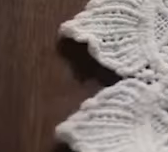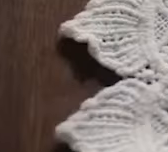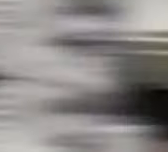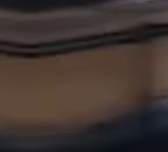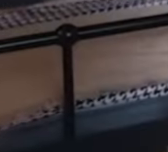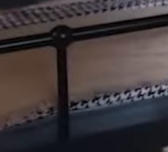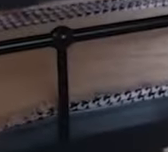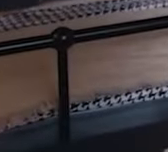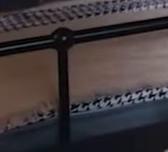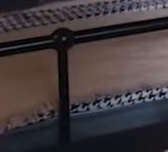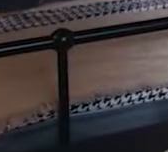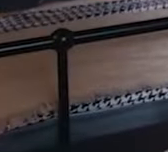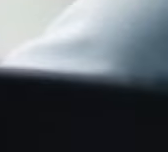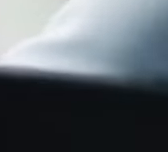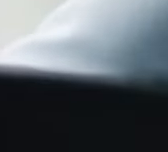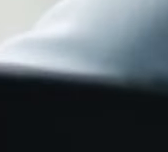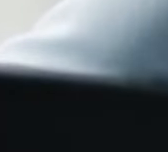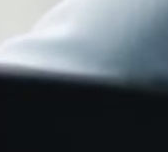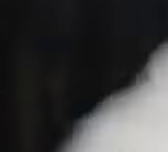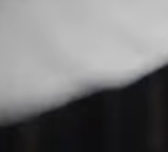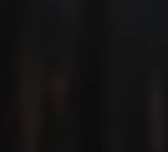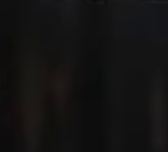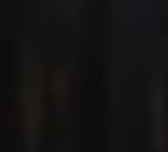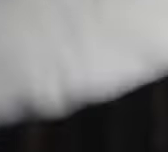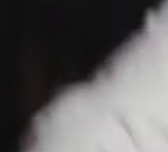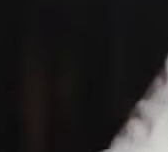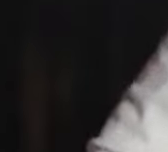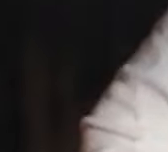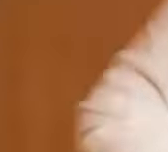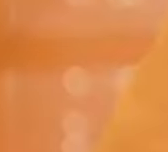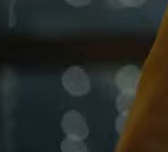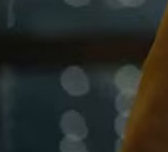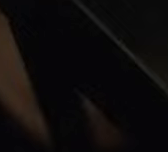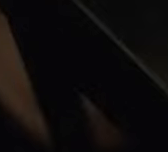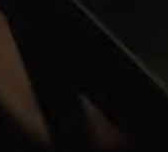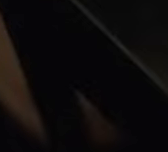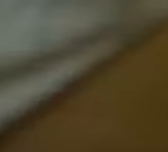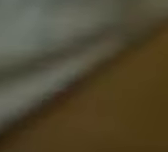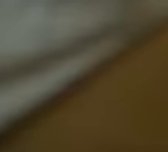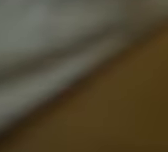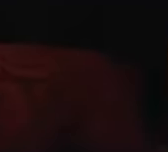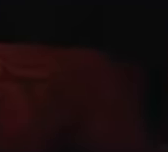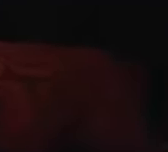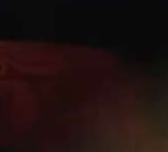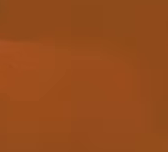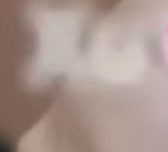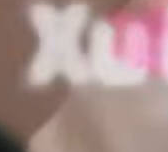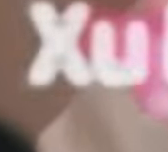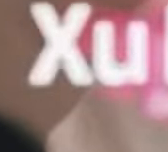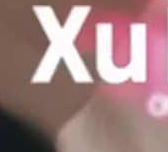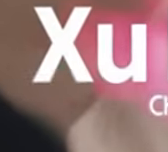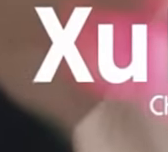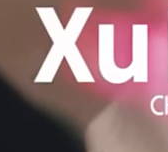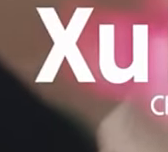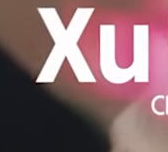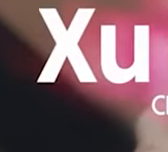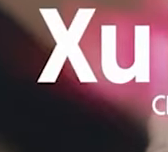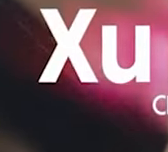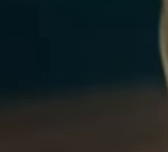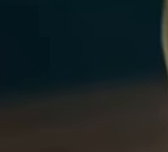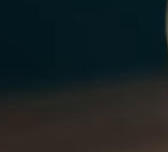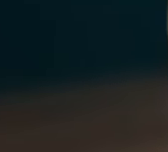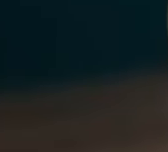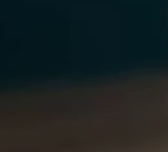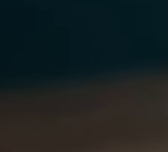tayong makikinabang? Kontento ka na ba dyan, ha? Ayaw mo ng relasyon. At nag-aalaga lang dito ng pago. Gawa tayo ng kontrata. Kailangan pa ba talaga yon, sir? Eto na ang